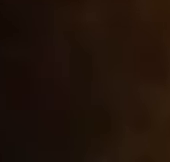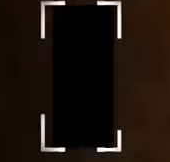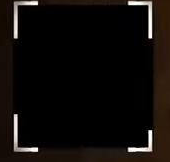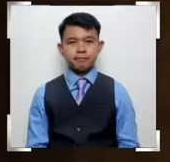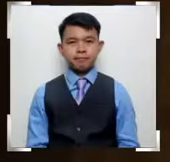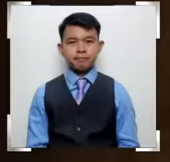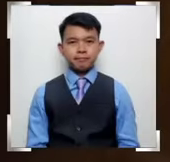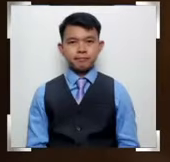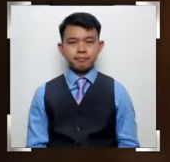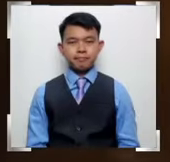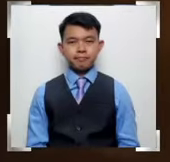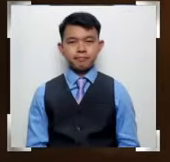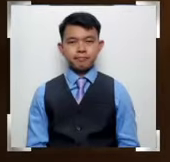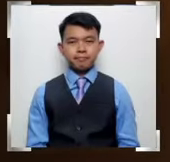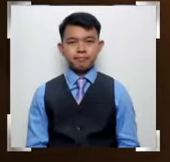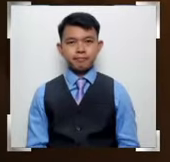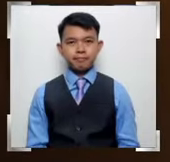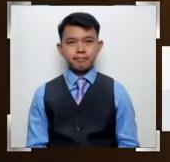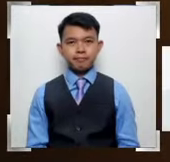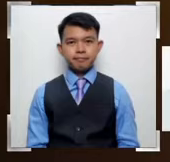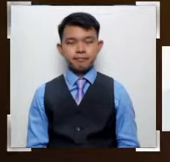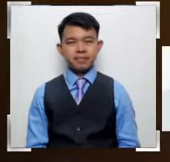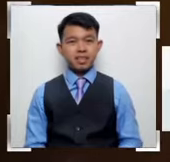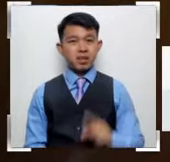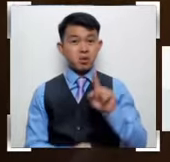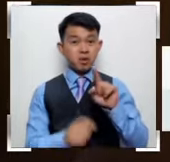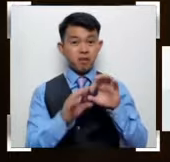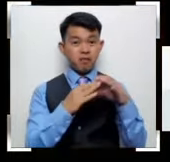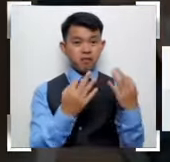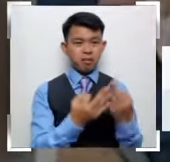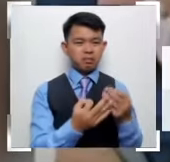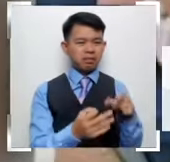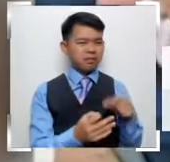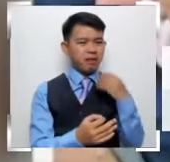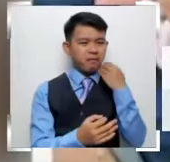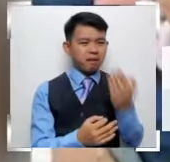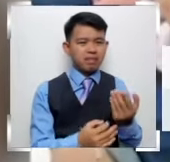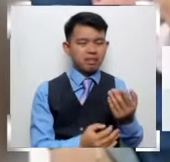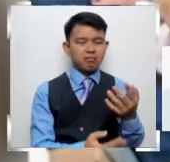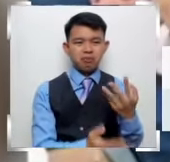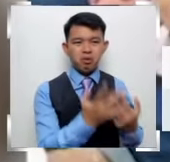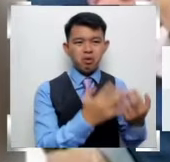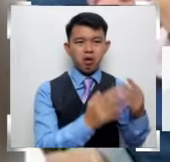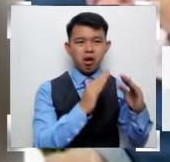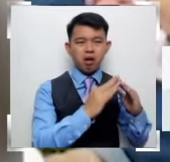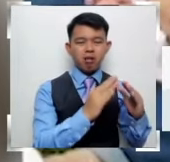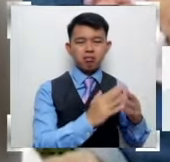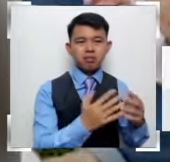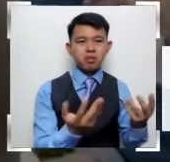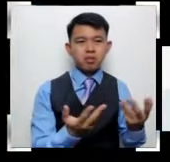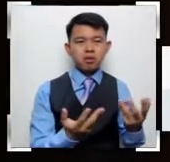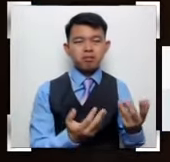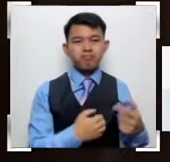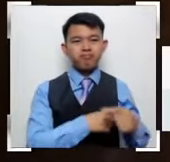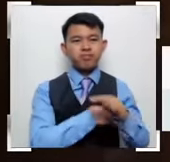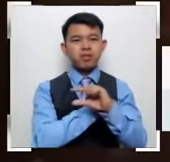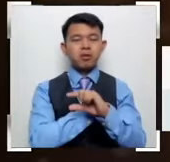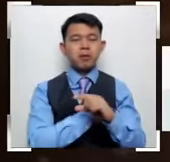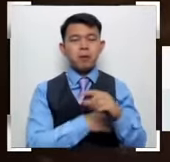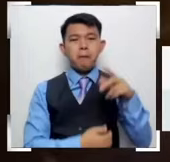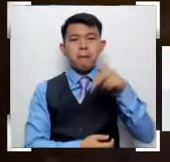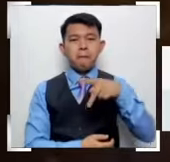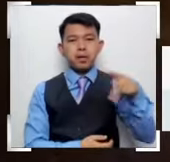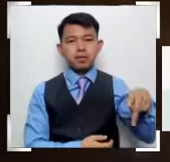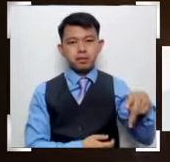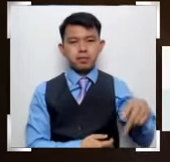Hindi na nakalabas ang buhay ang isang pamilya mula sa nasusunog nilang bahay sa Pozo Rubio, Pangasinan. Patay ang